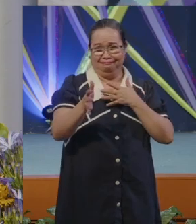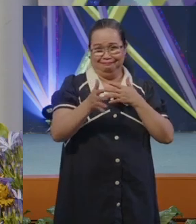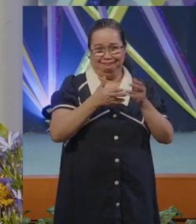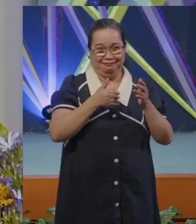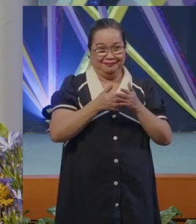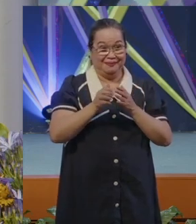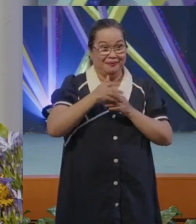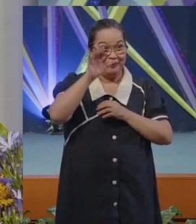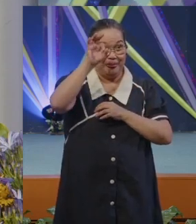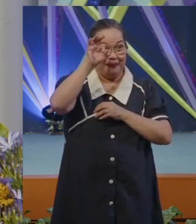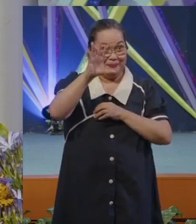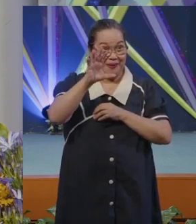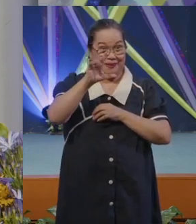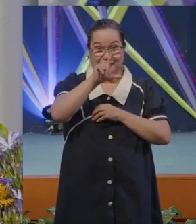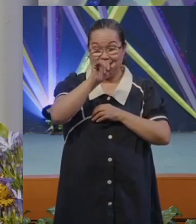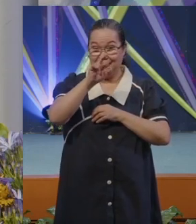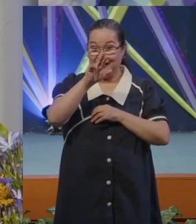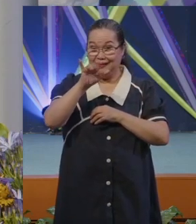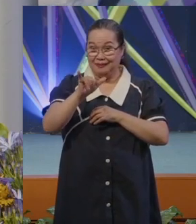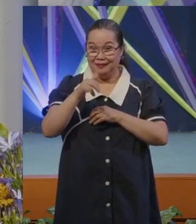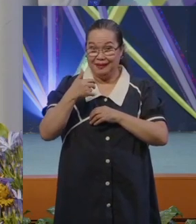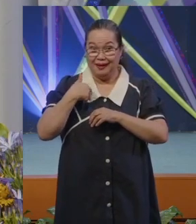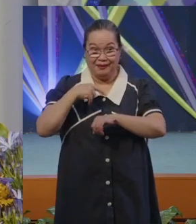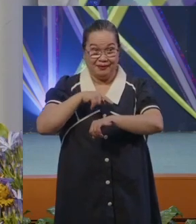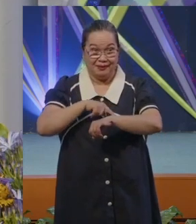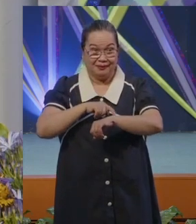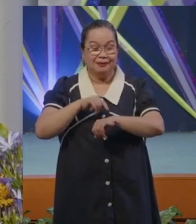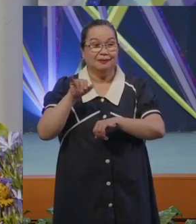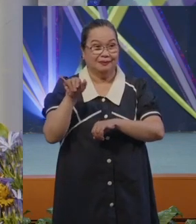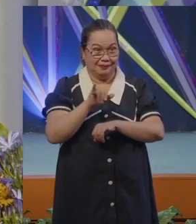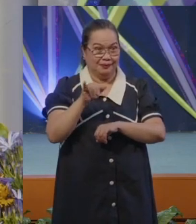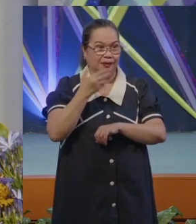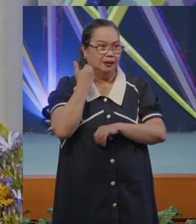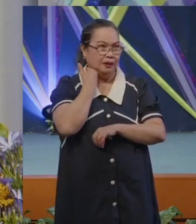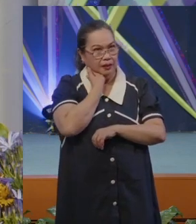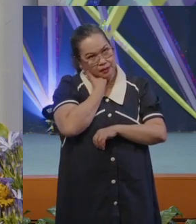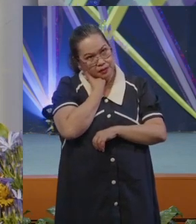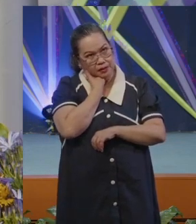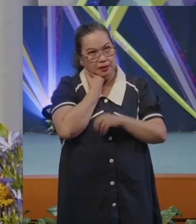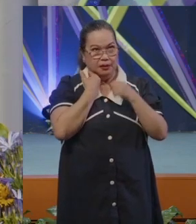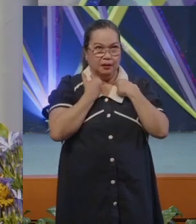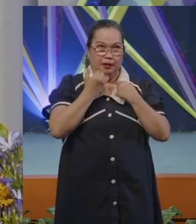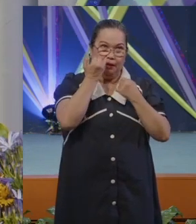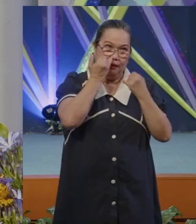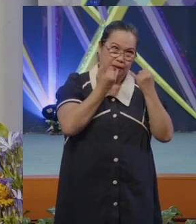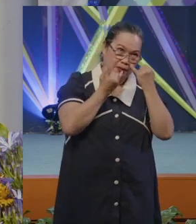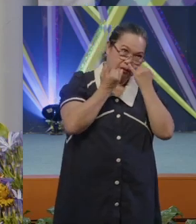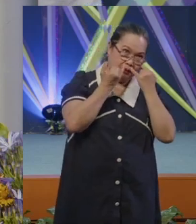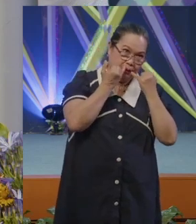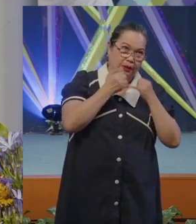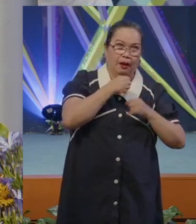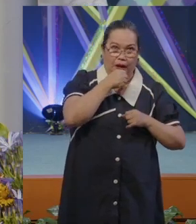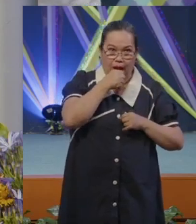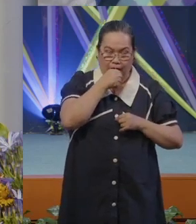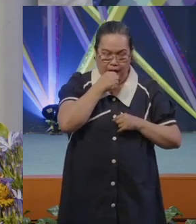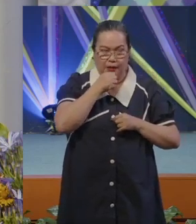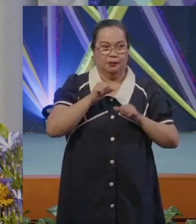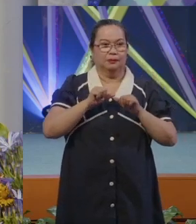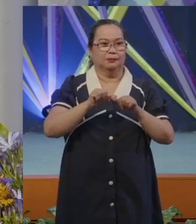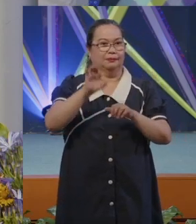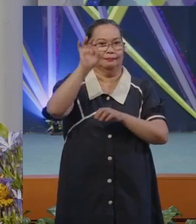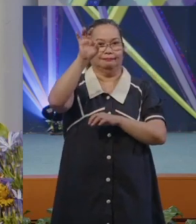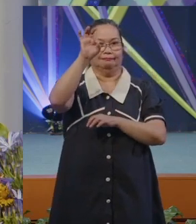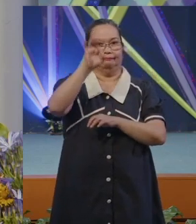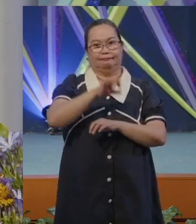ating pastor, si Pastor Larry, merong panahon na talagang nilalagnat na, sinisipon na, inuubo na.